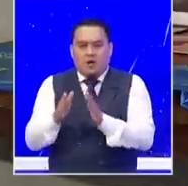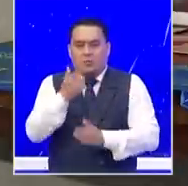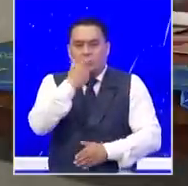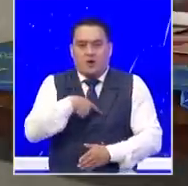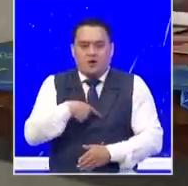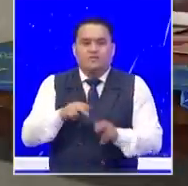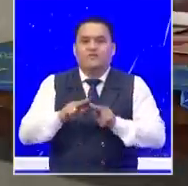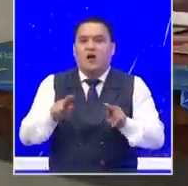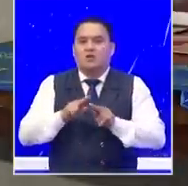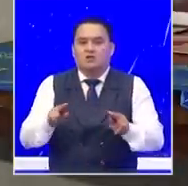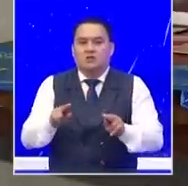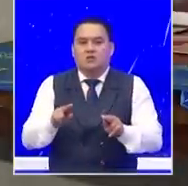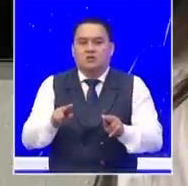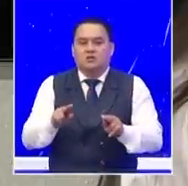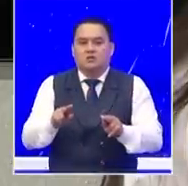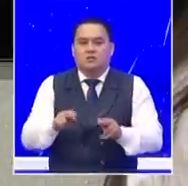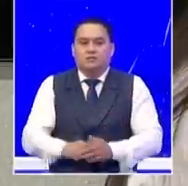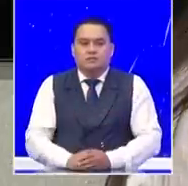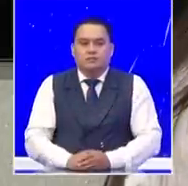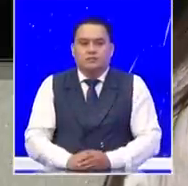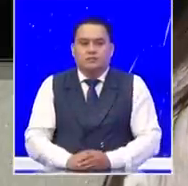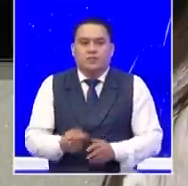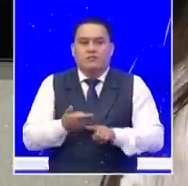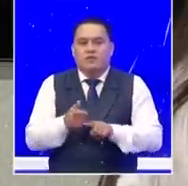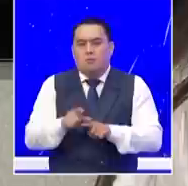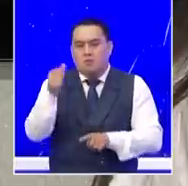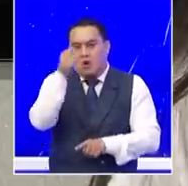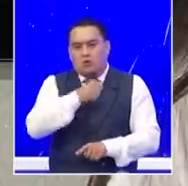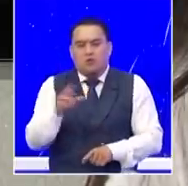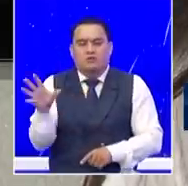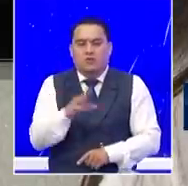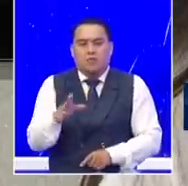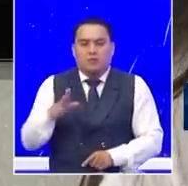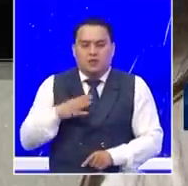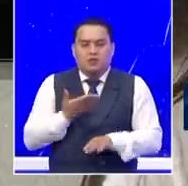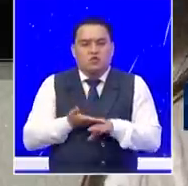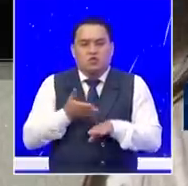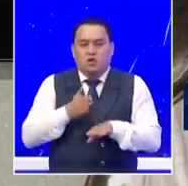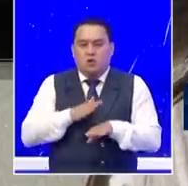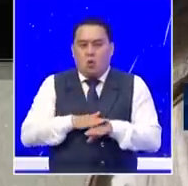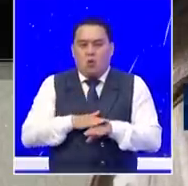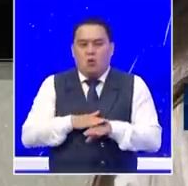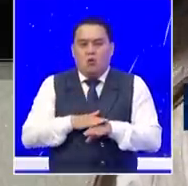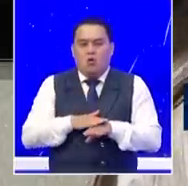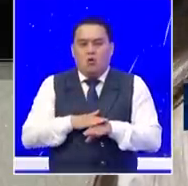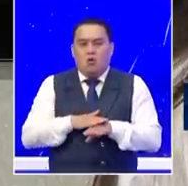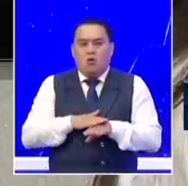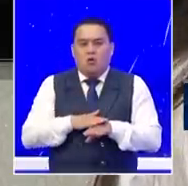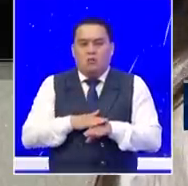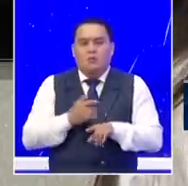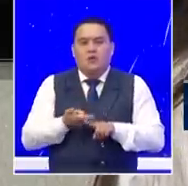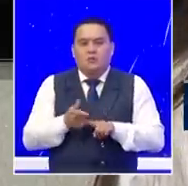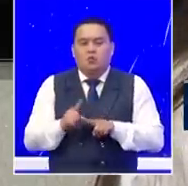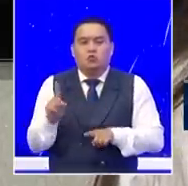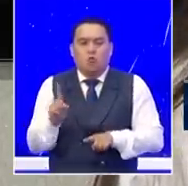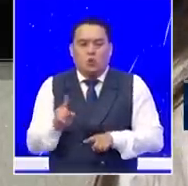партийным воспитанием идеалом. В этом году ушел из жизни, для нас всех это было очень тяжело, потому что мы, хоть